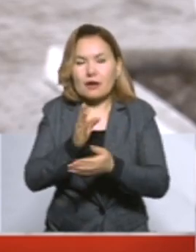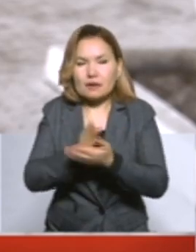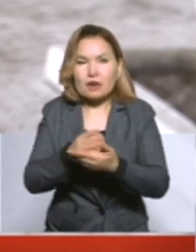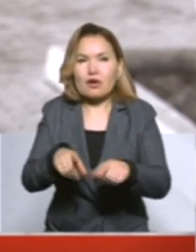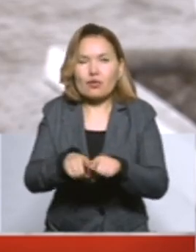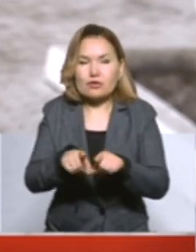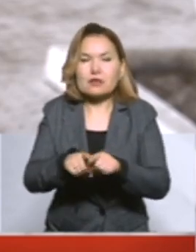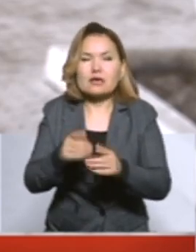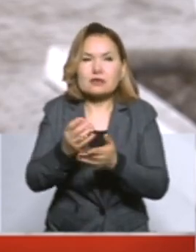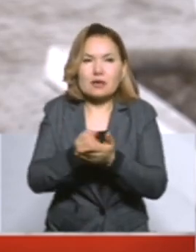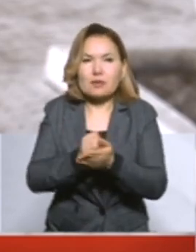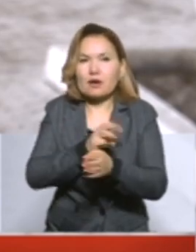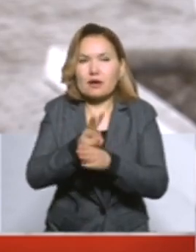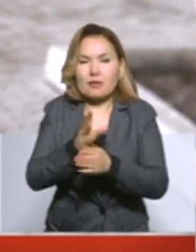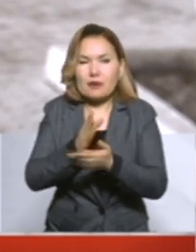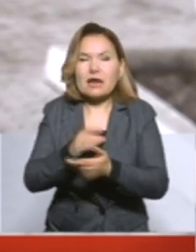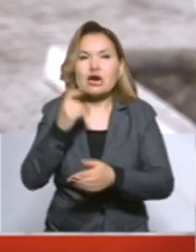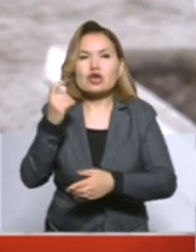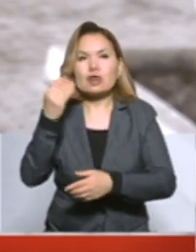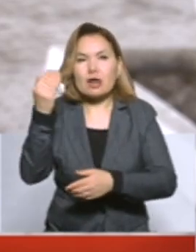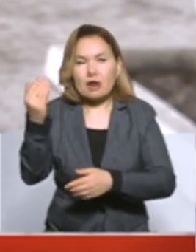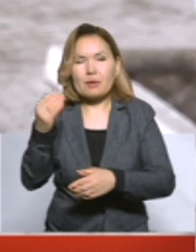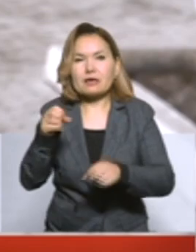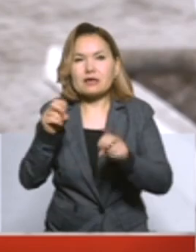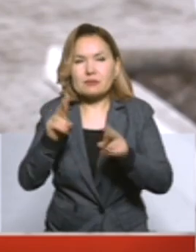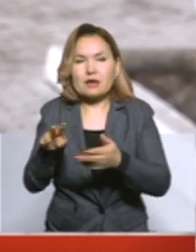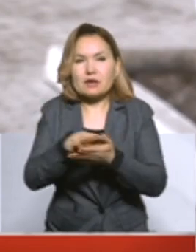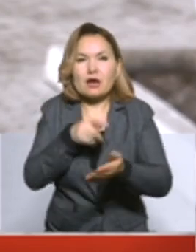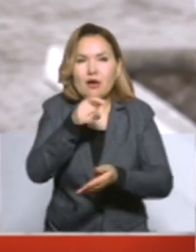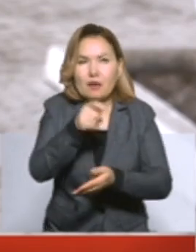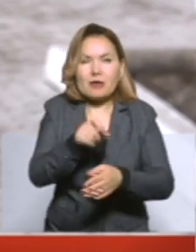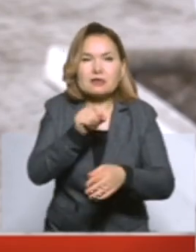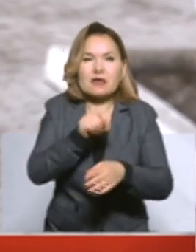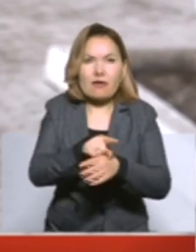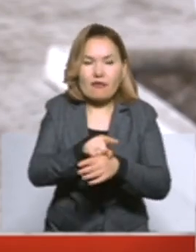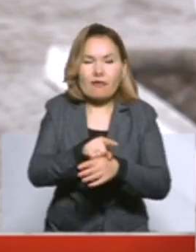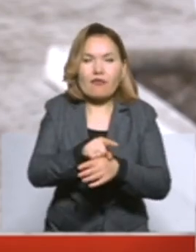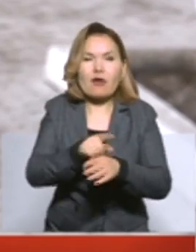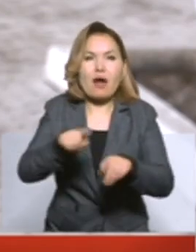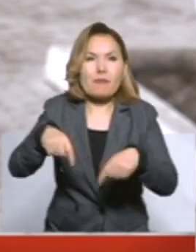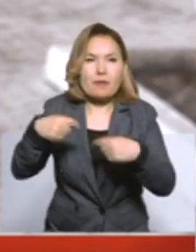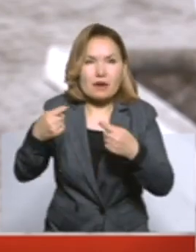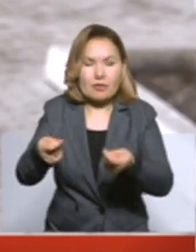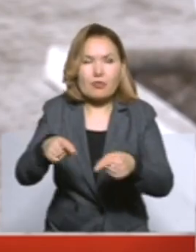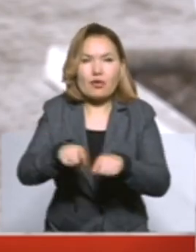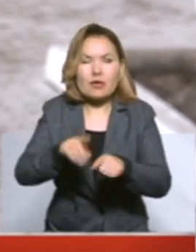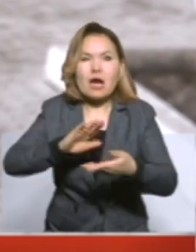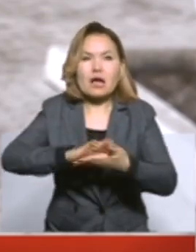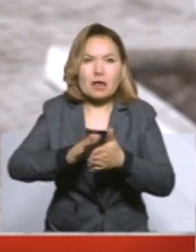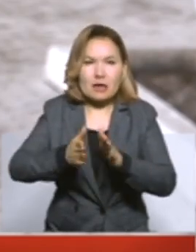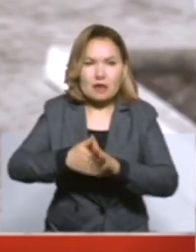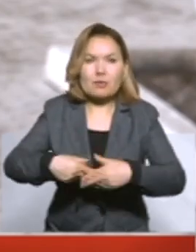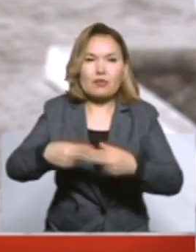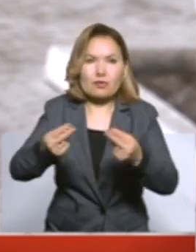тұр. Соны қазір шаруашылықтар арыздарын беріп, заявкаларын беріп, сол келісімшартқа отырып отырған жағдай бар.